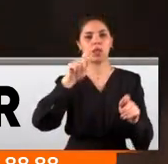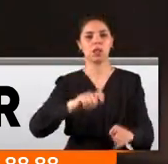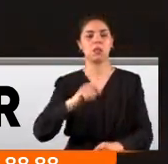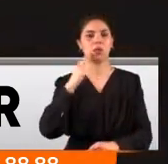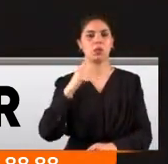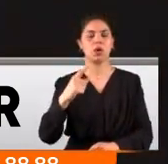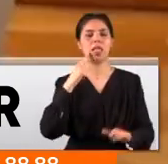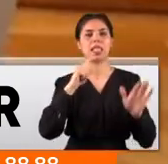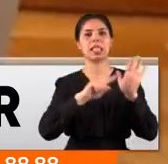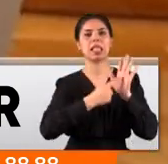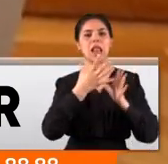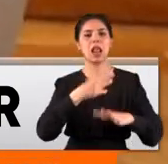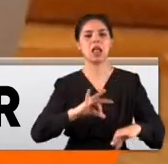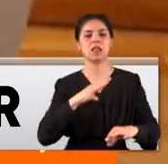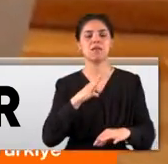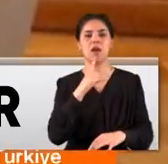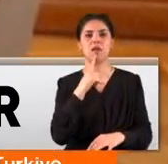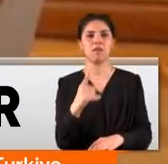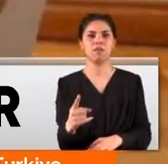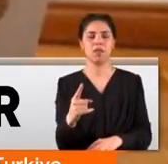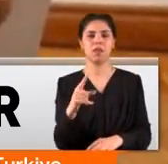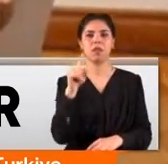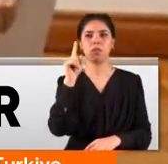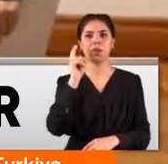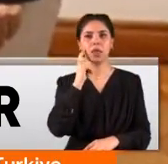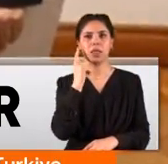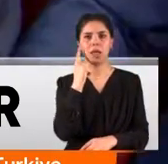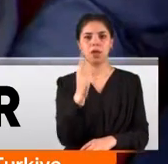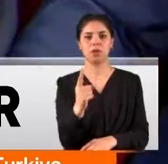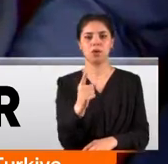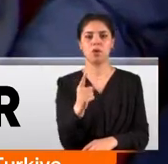yönelik kanıtların bulunduğu iddia edildi. Üstelik yine iddiaya